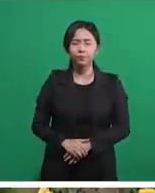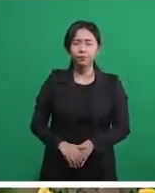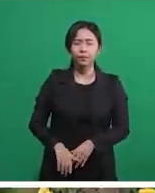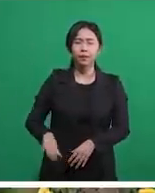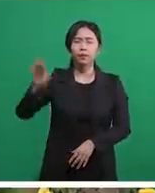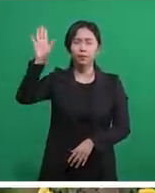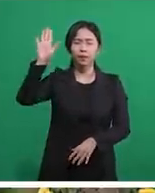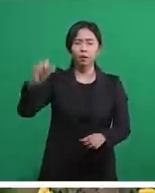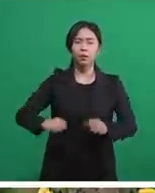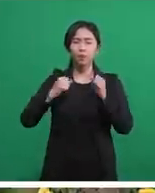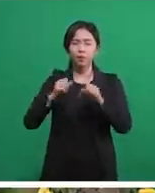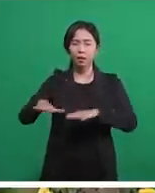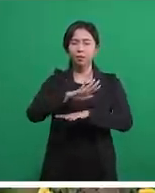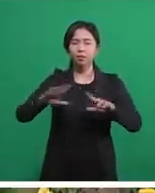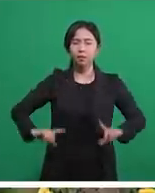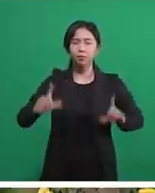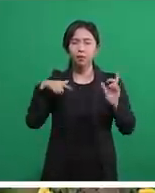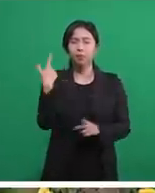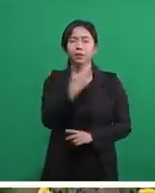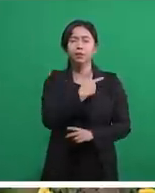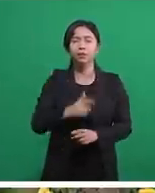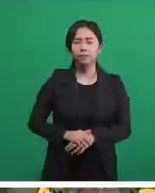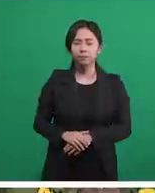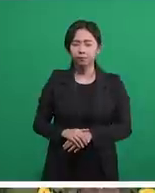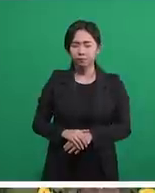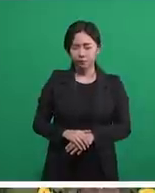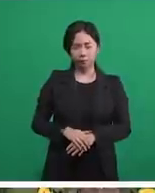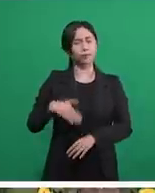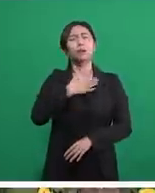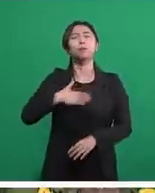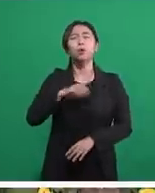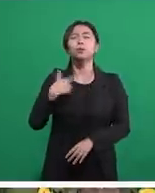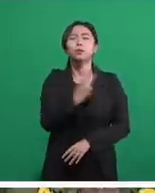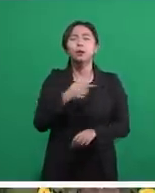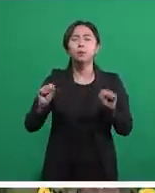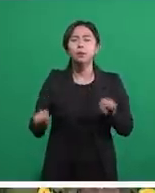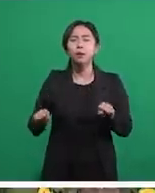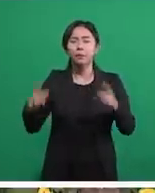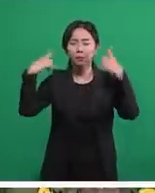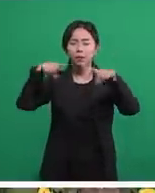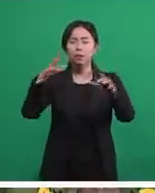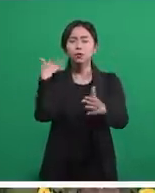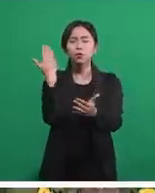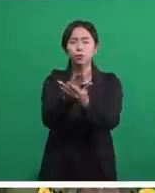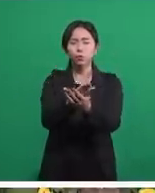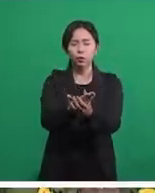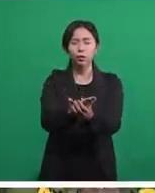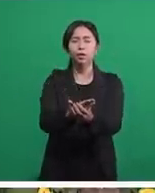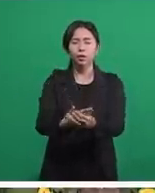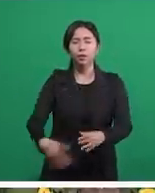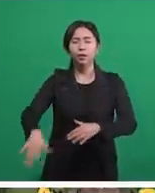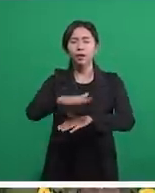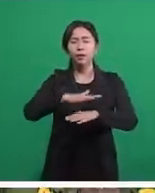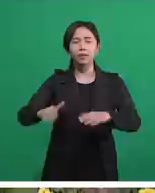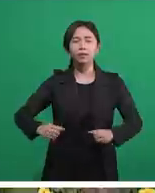yang berdaulat di atas kehidupan kami. Kiranya kami juga dapat menyatakan syukur kami